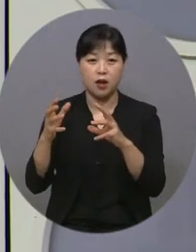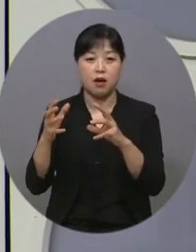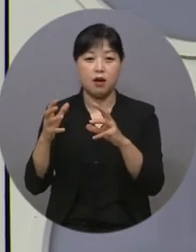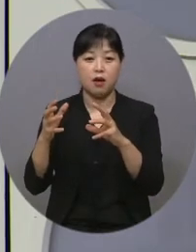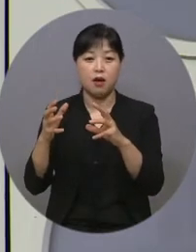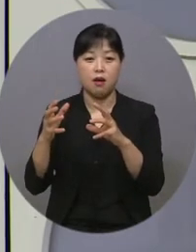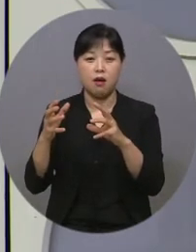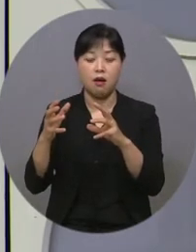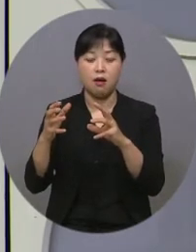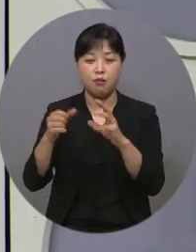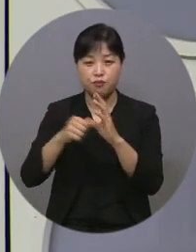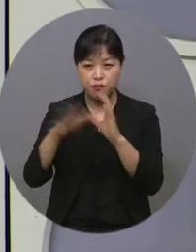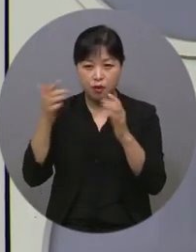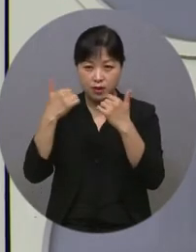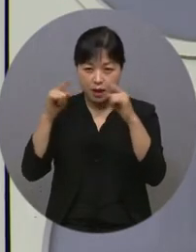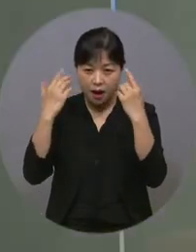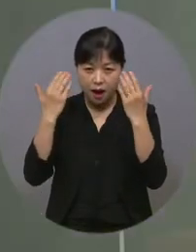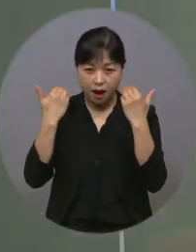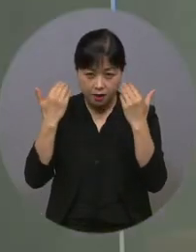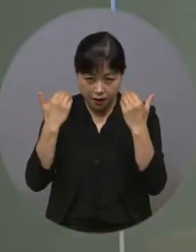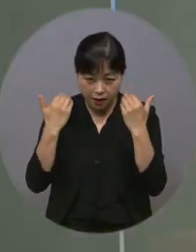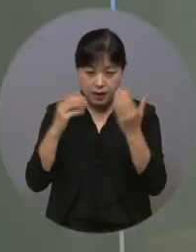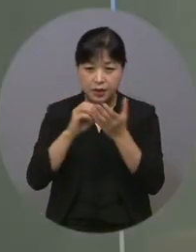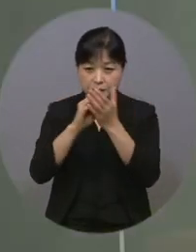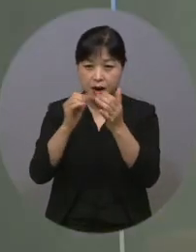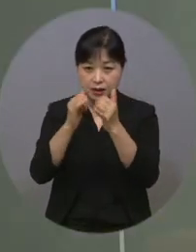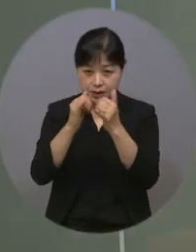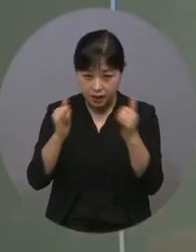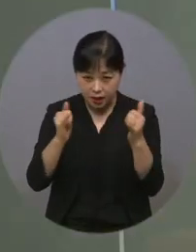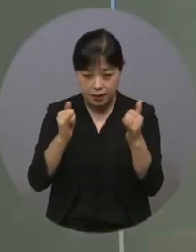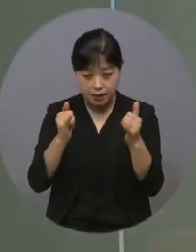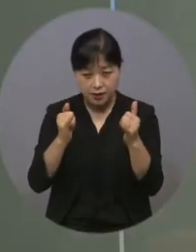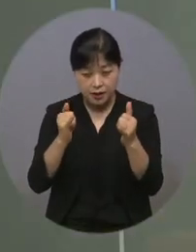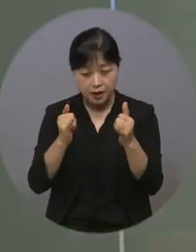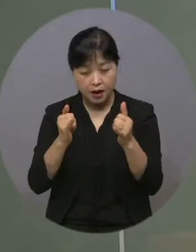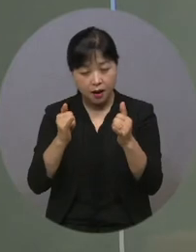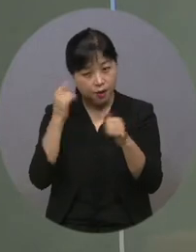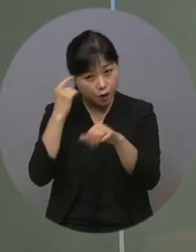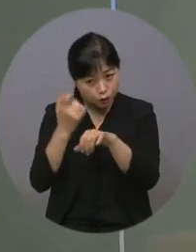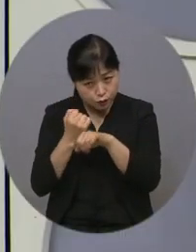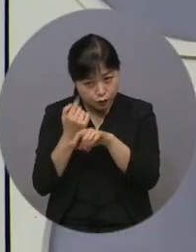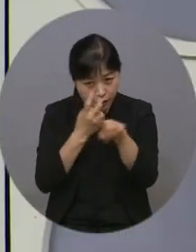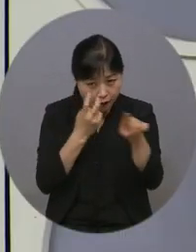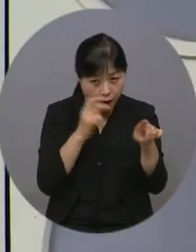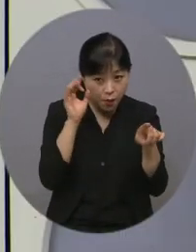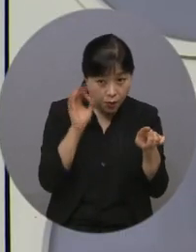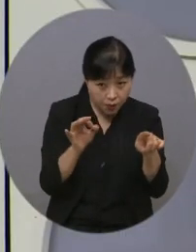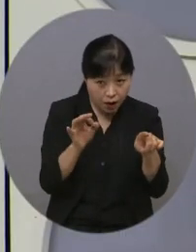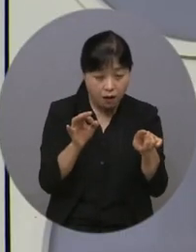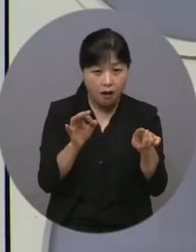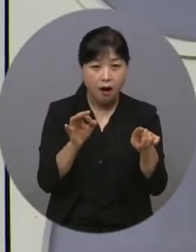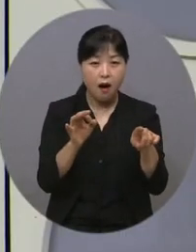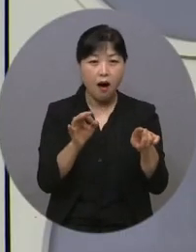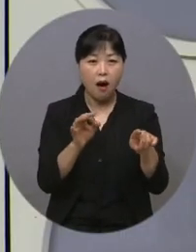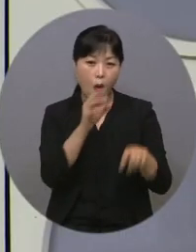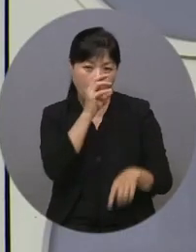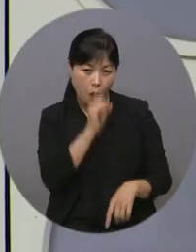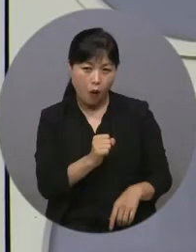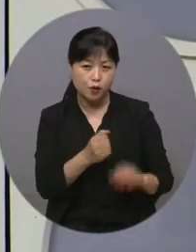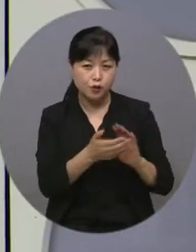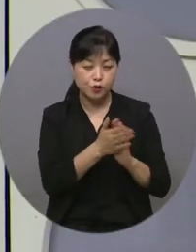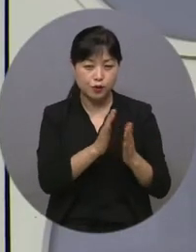결국은 나중에 조사해 보면 명문 유치원을 나온 아이들이에요. 그거는